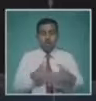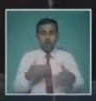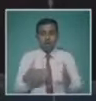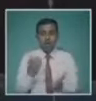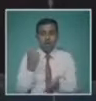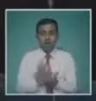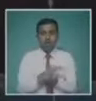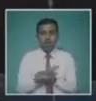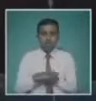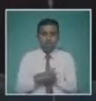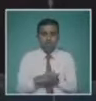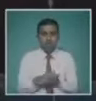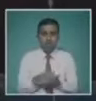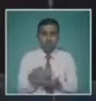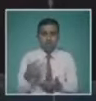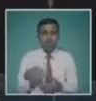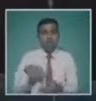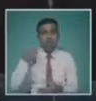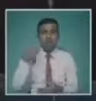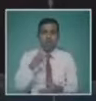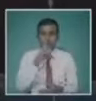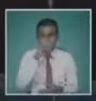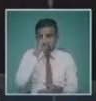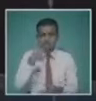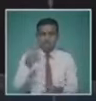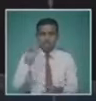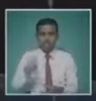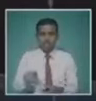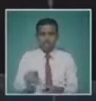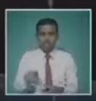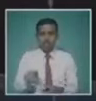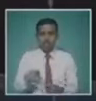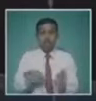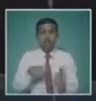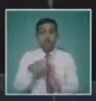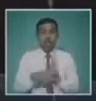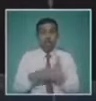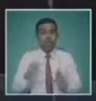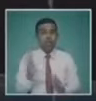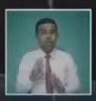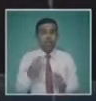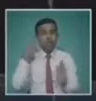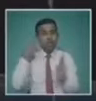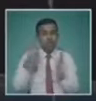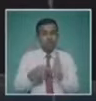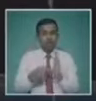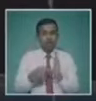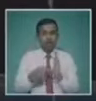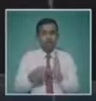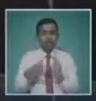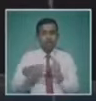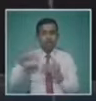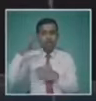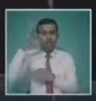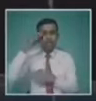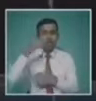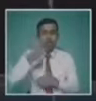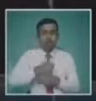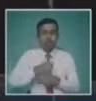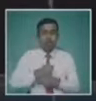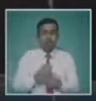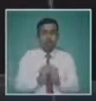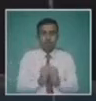දැන් සූදානම් කරලා යවලා තිනවා. අපි ලබන සුමානේක අනුමත කරනවා. එතකොට දීප ව්‍යාප්ත විභාගයක් තිනවා. උපාධිධාරීන්ට රාජ්‍ය සේවයේ